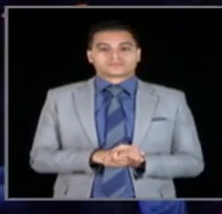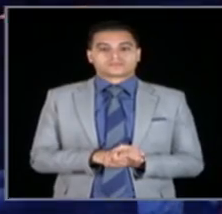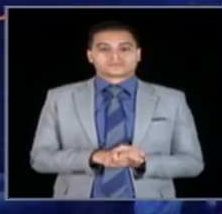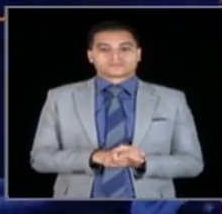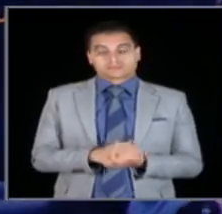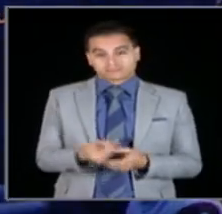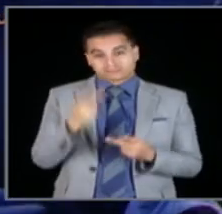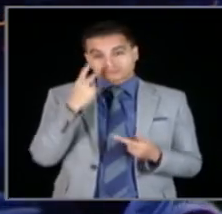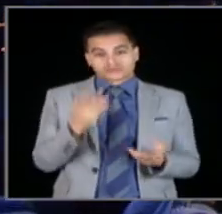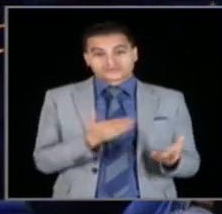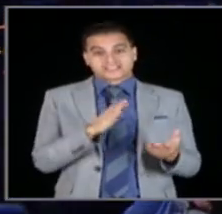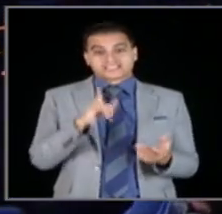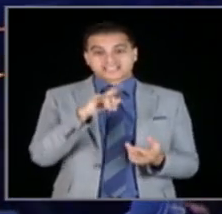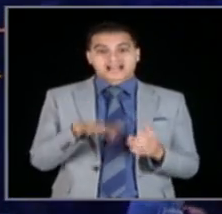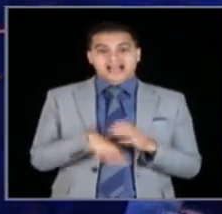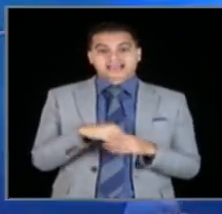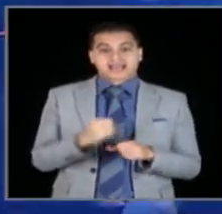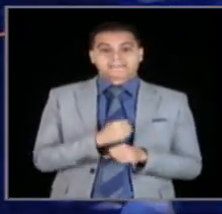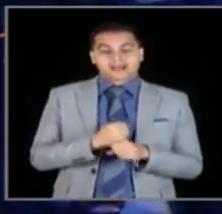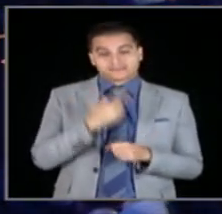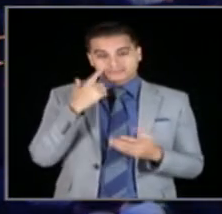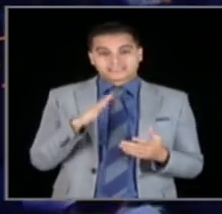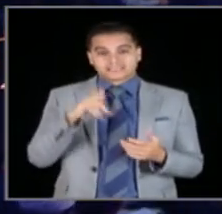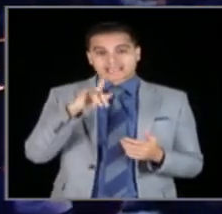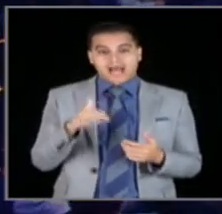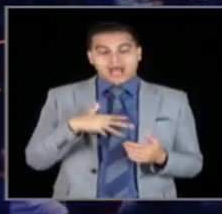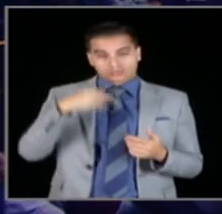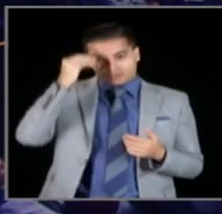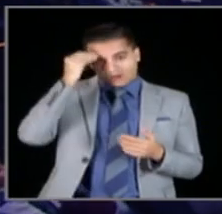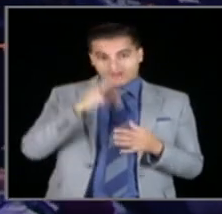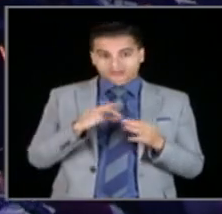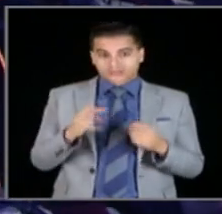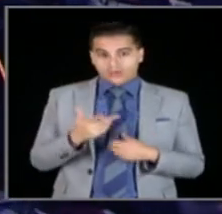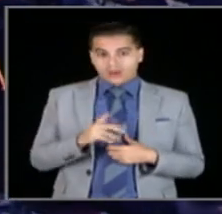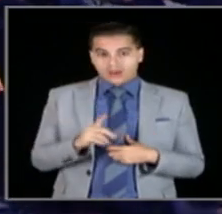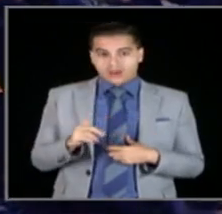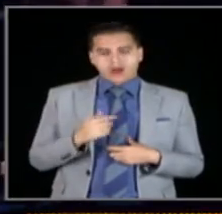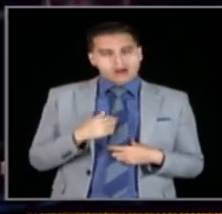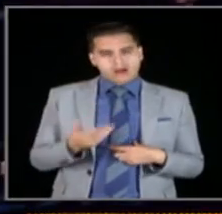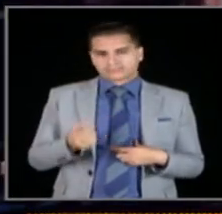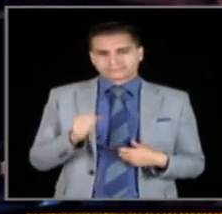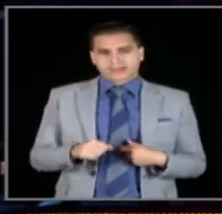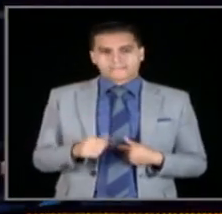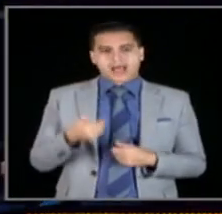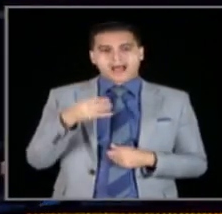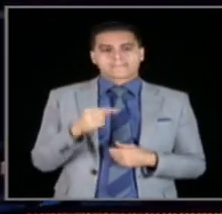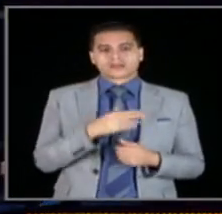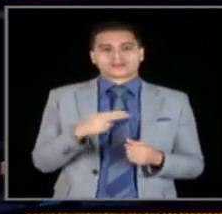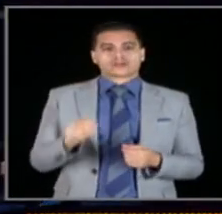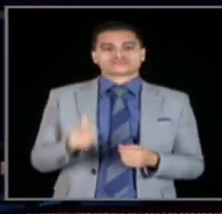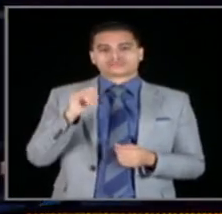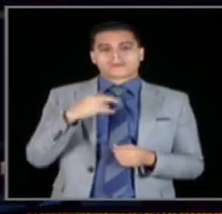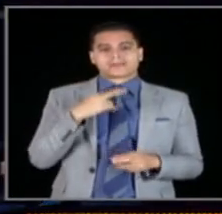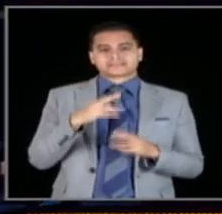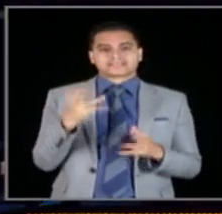خلينا نشوف سالي هتعمل إيه. سالي عايزة تعرفي إيه اللي حصل ولا لأ؟ آه عادي. أحمد عصام